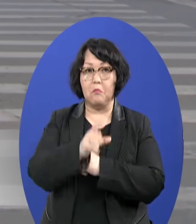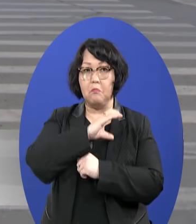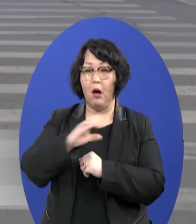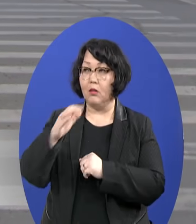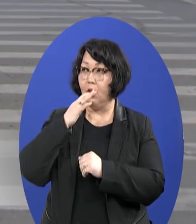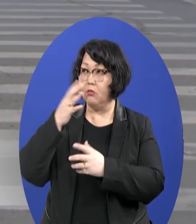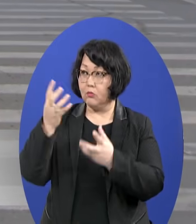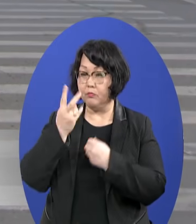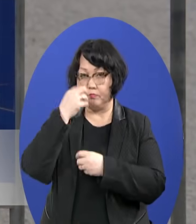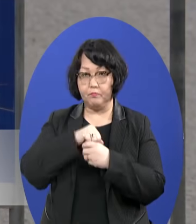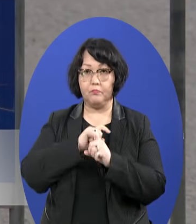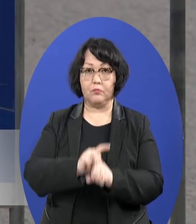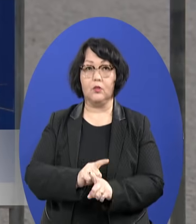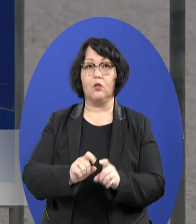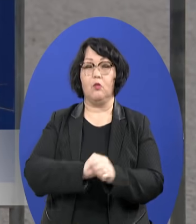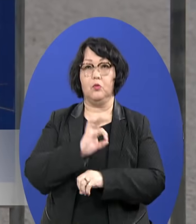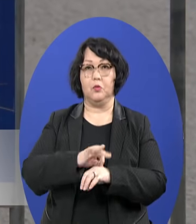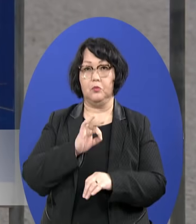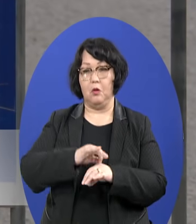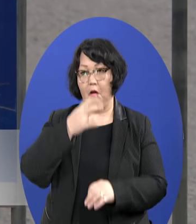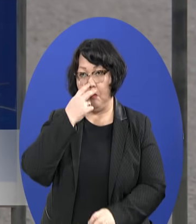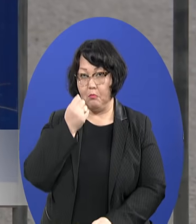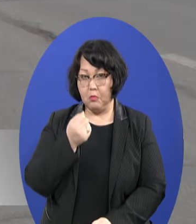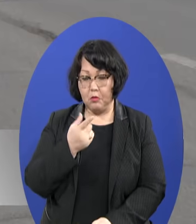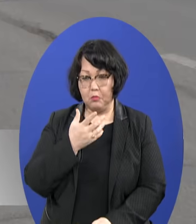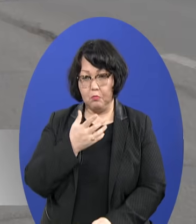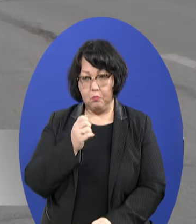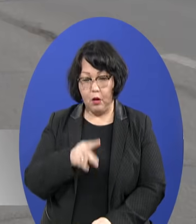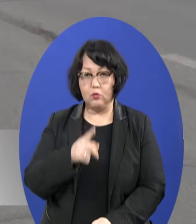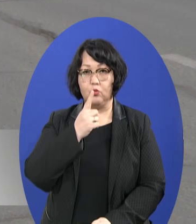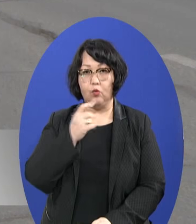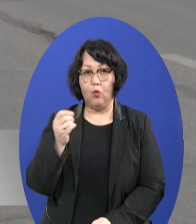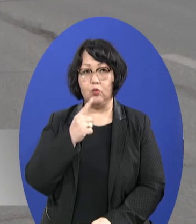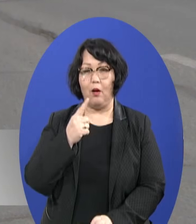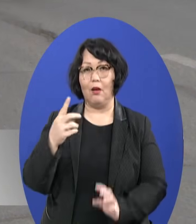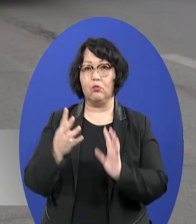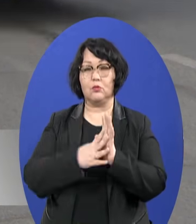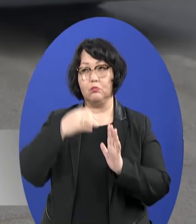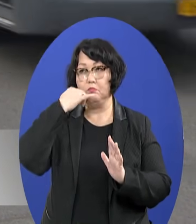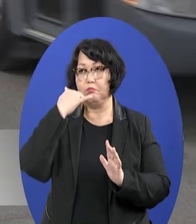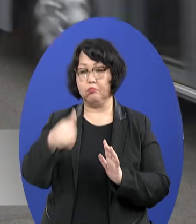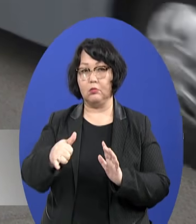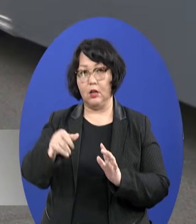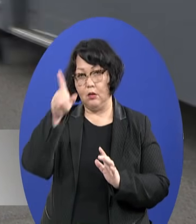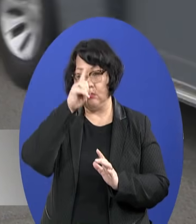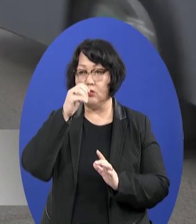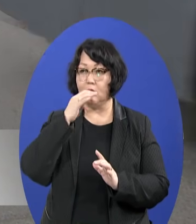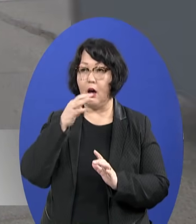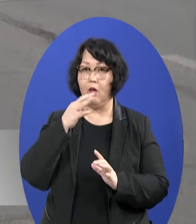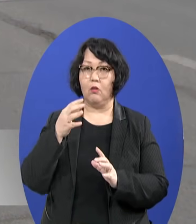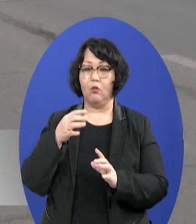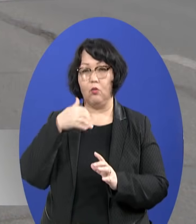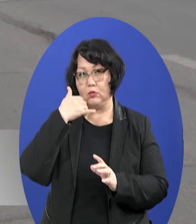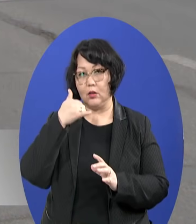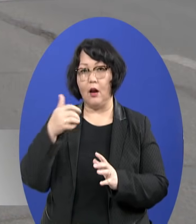ягшдал баримтлах, халдварын шинж тэмдэг илэрсэн тохиолдолд 100-119 өрхөн эмнэлгийн утасд нь мэдэгдэж, эмнэлзүйн заавар зөвлөгөөг